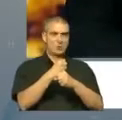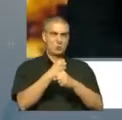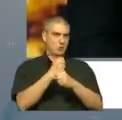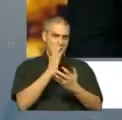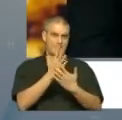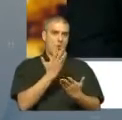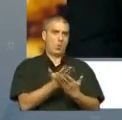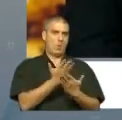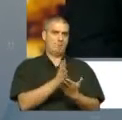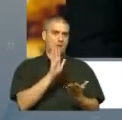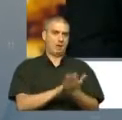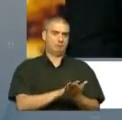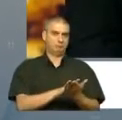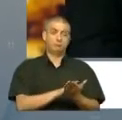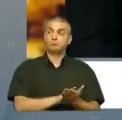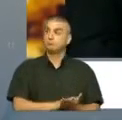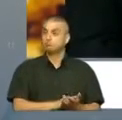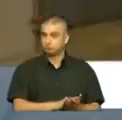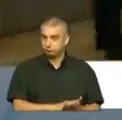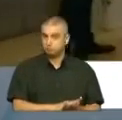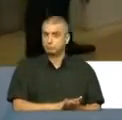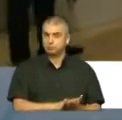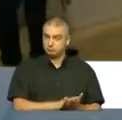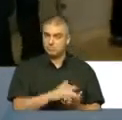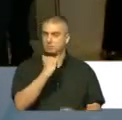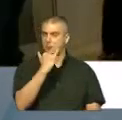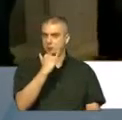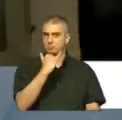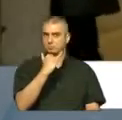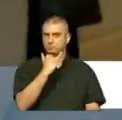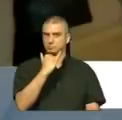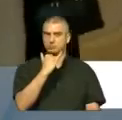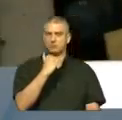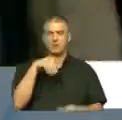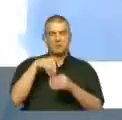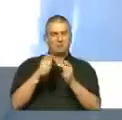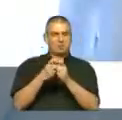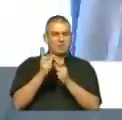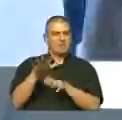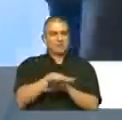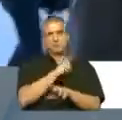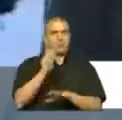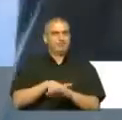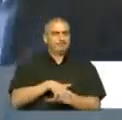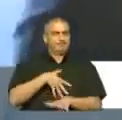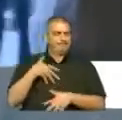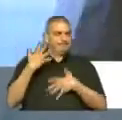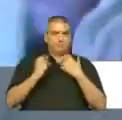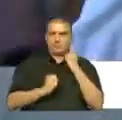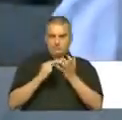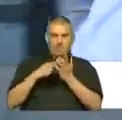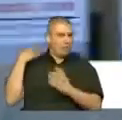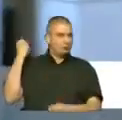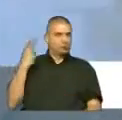קיימת. תראה, אין ספק שיש תחושות מאוד מאוד קשות נוכח השבוע הקשה,